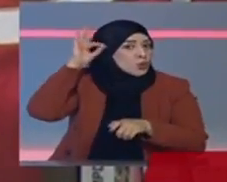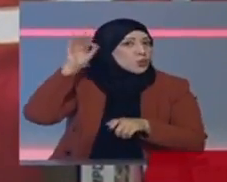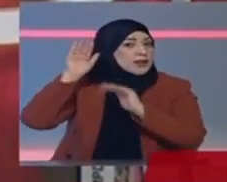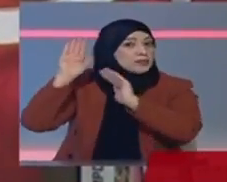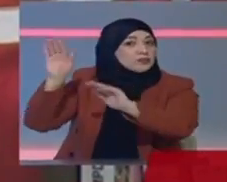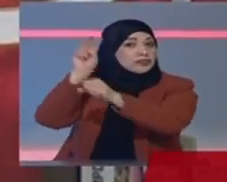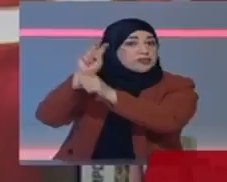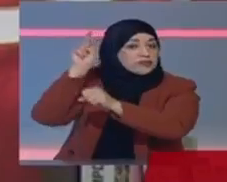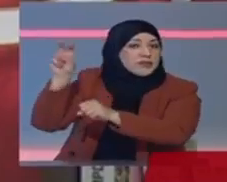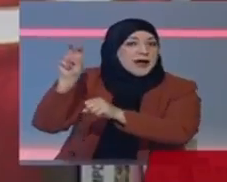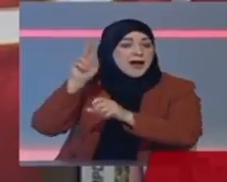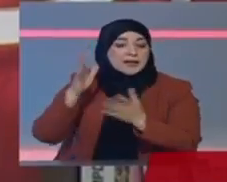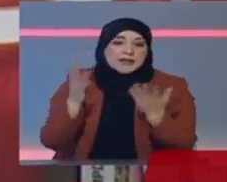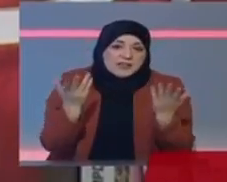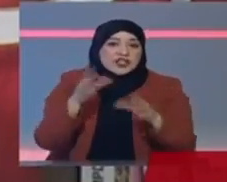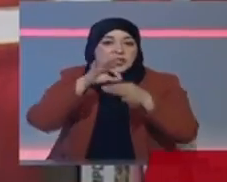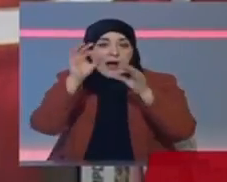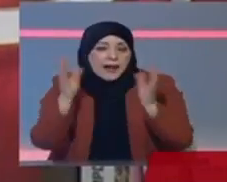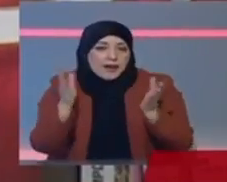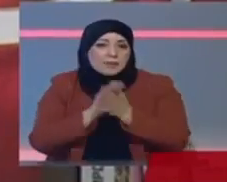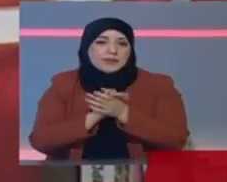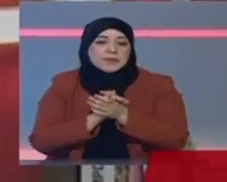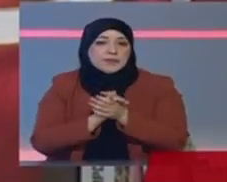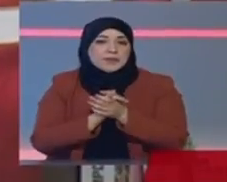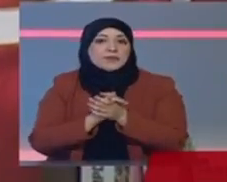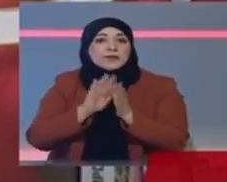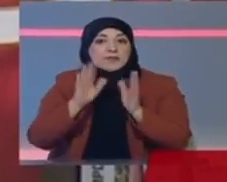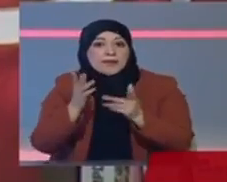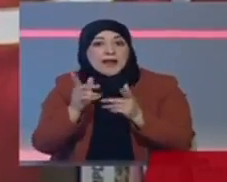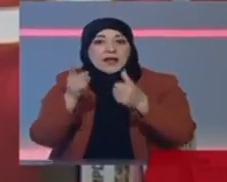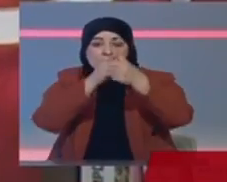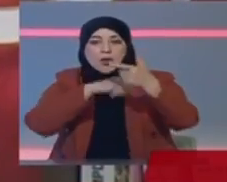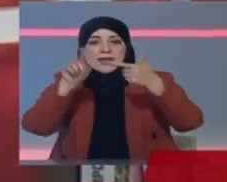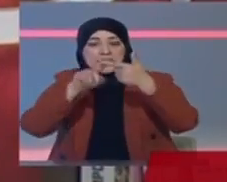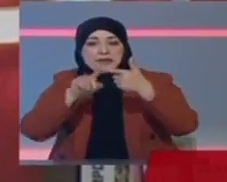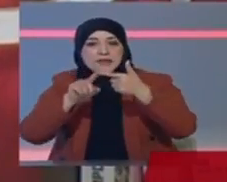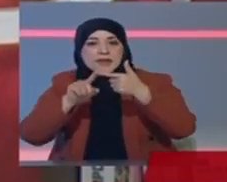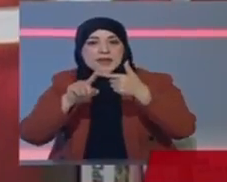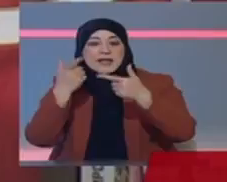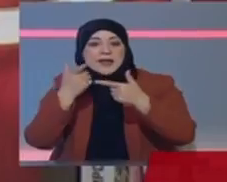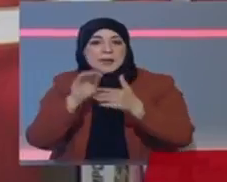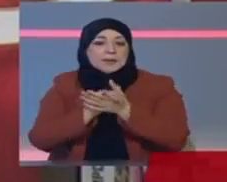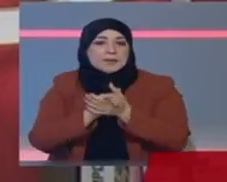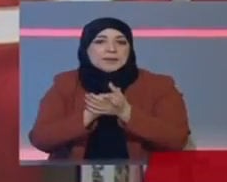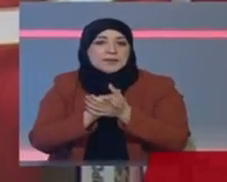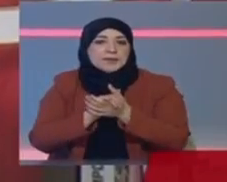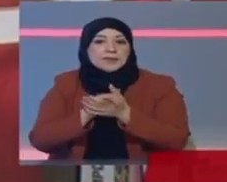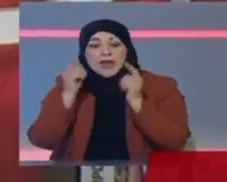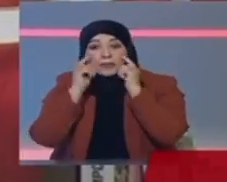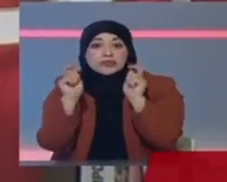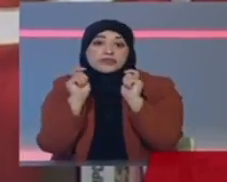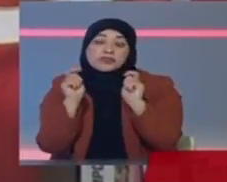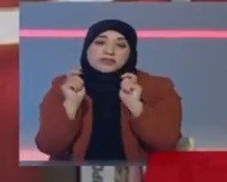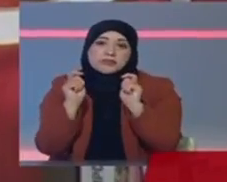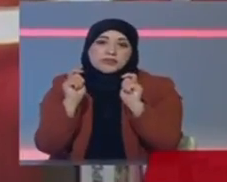بصفه فعليه المعادله فيها جانب اخر وهي الحبر اه او ال ال